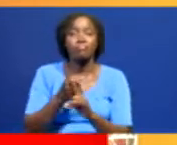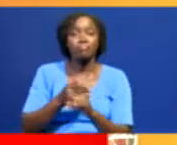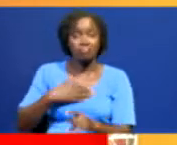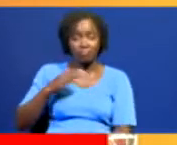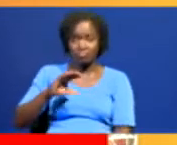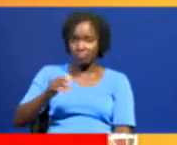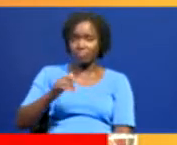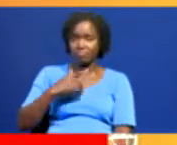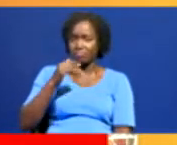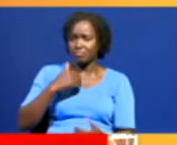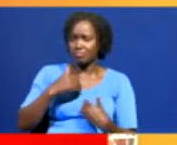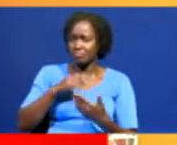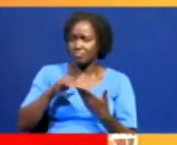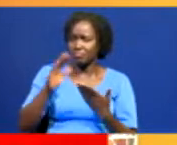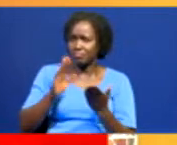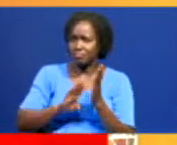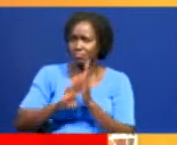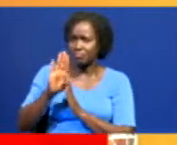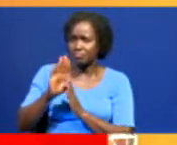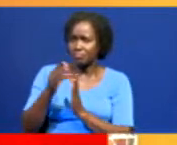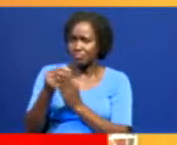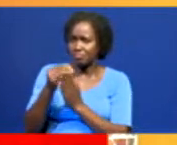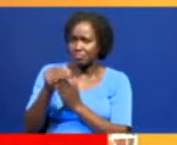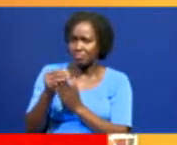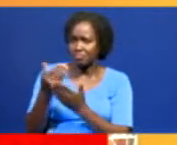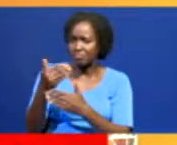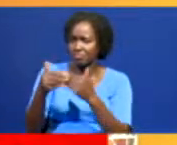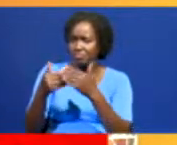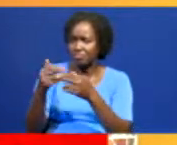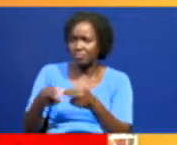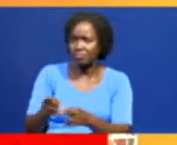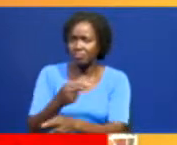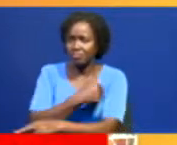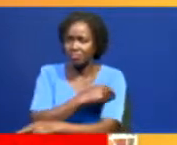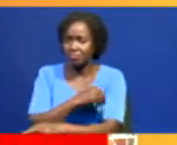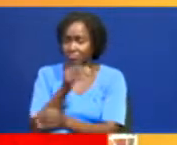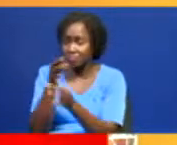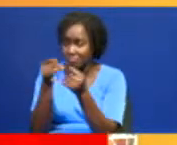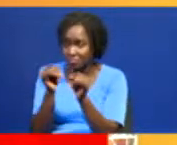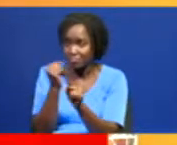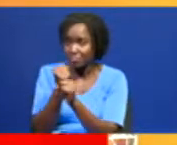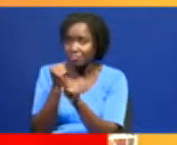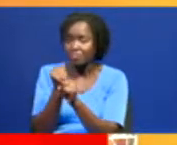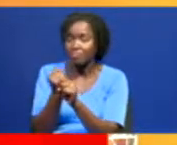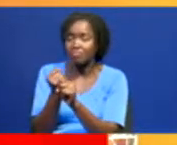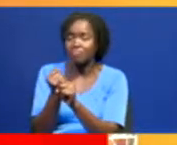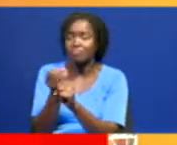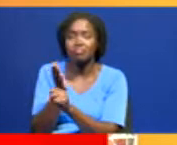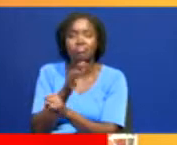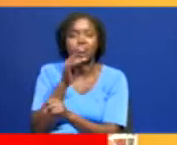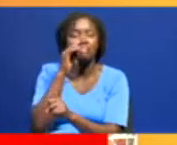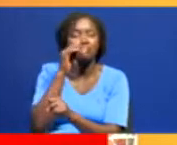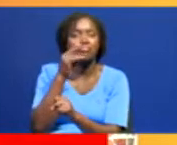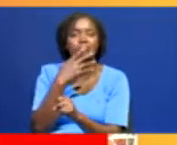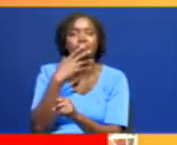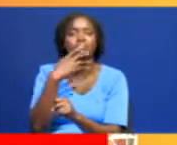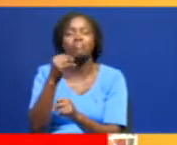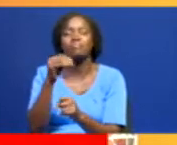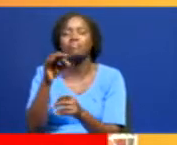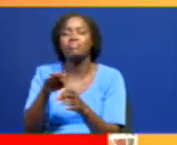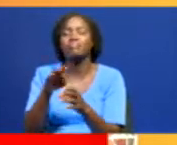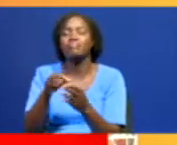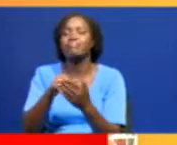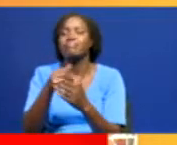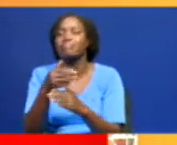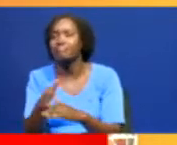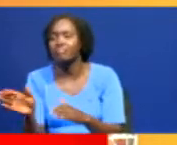ili nipate pesa nyingi za kwenda kujenga barabara au hospitali. Hakuna yule atafanya vile. Kwa sababu akifanya vile wakirudi nyumbani kura 500 zimepotea. Kwa